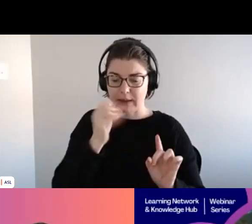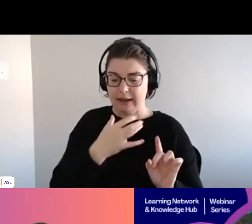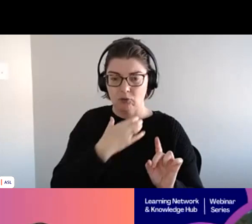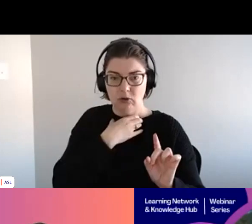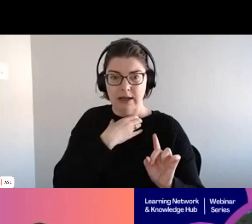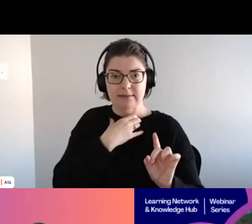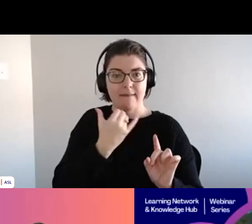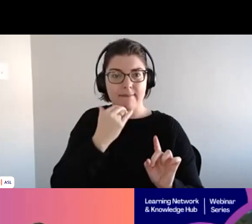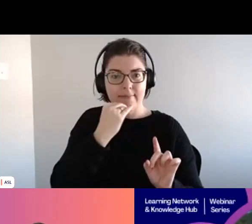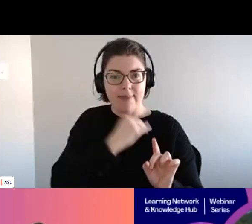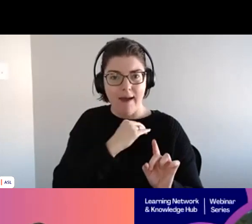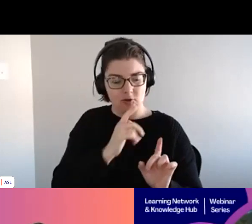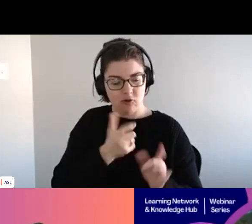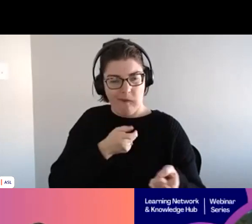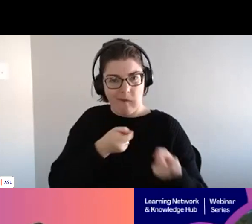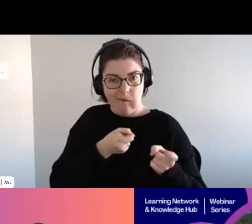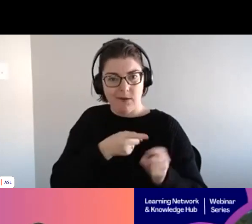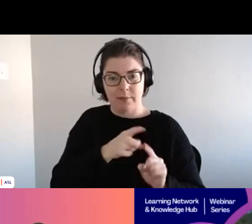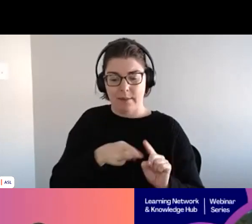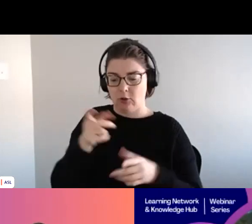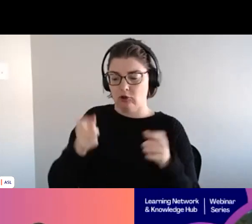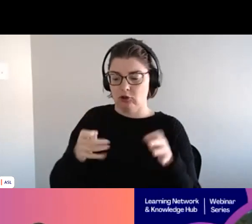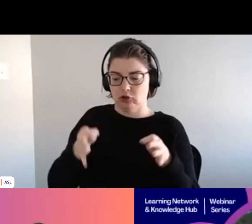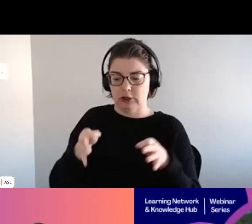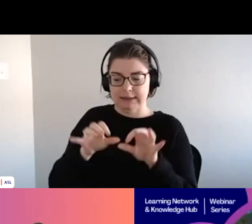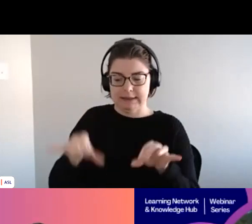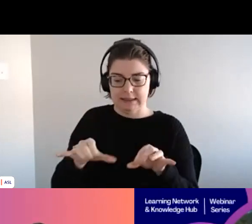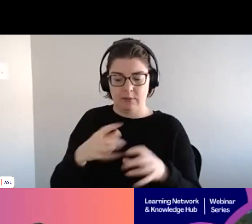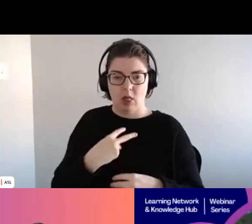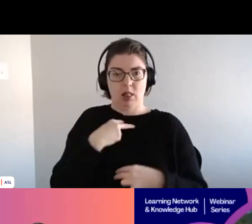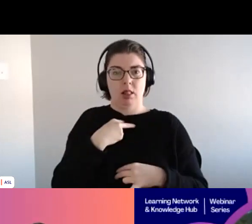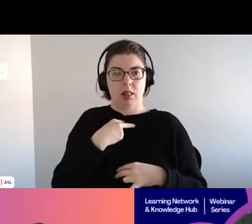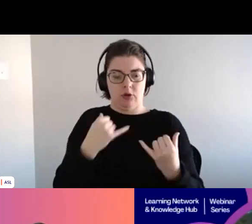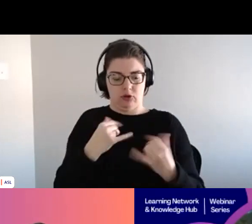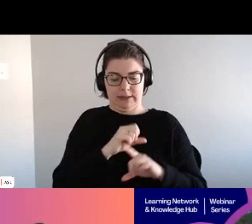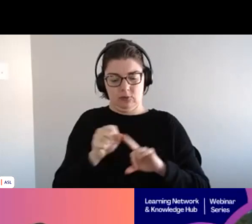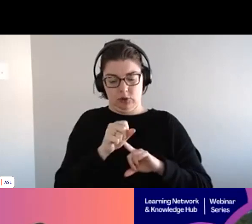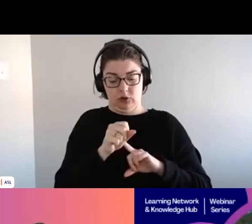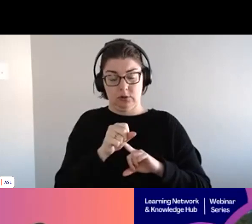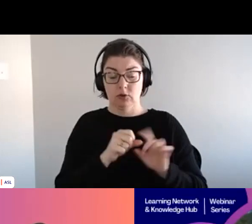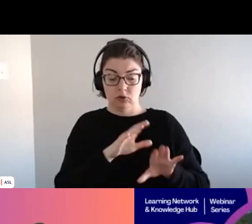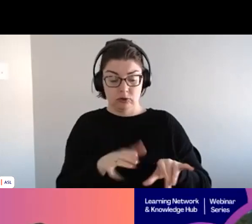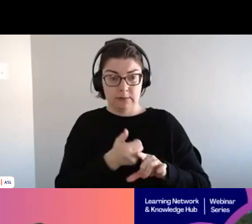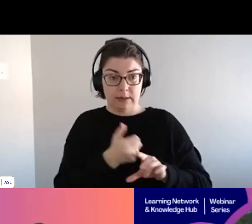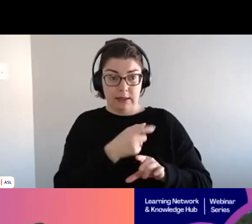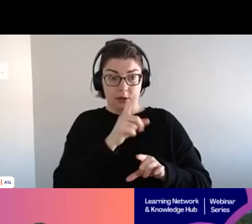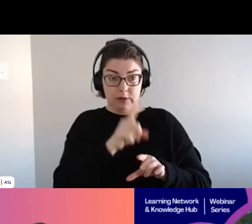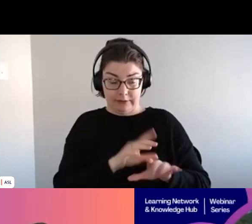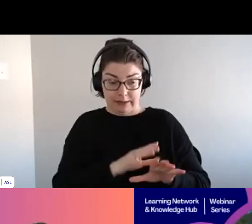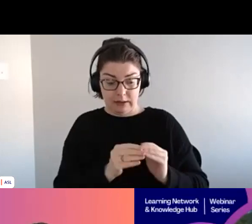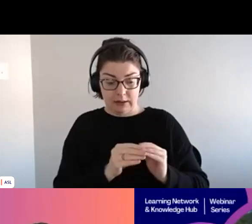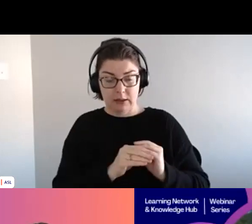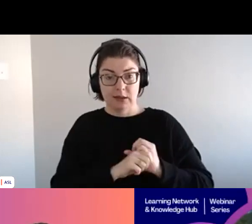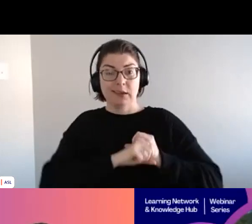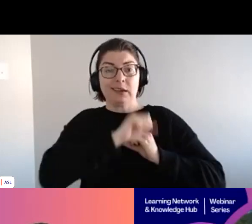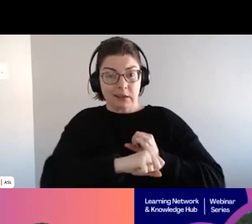un enfant cet enfant on lui donne on lui a déjà mis dans la tête bien des idées négatives quand